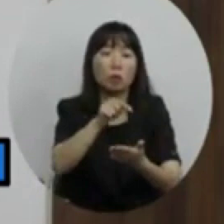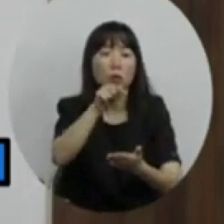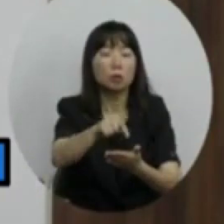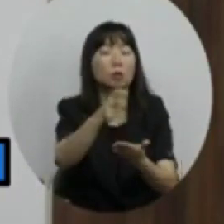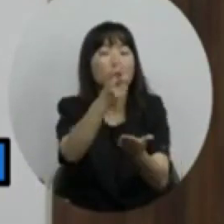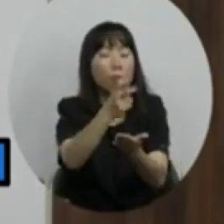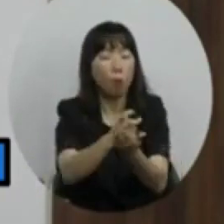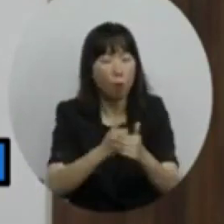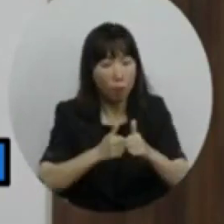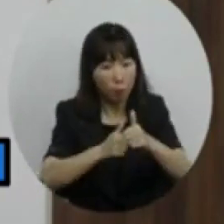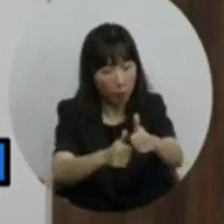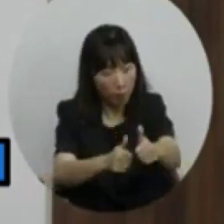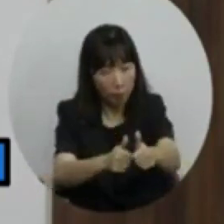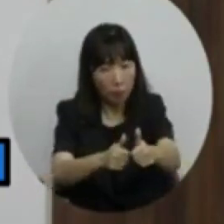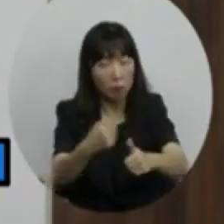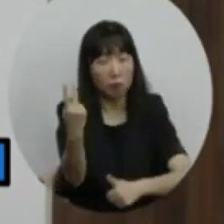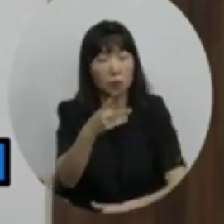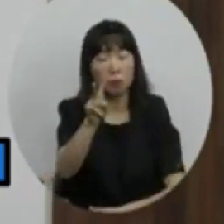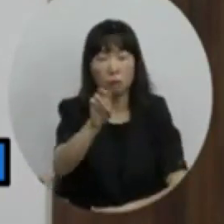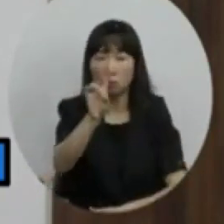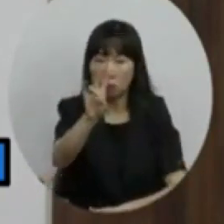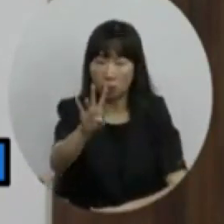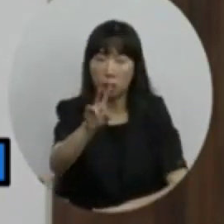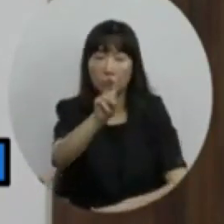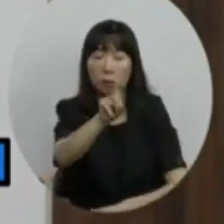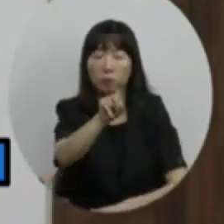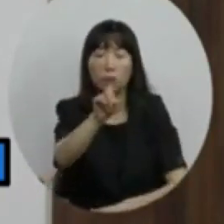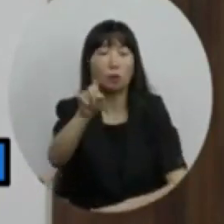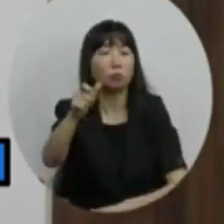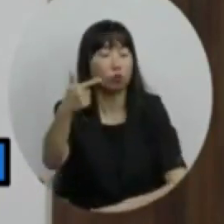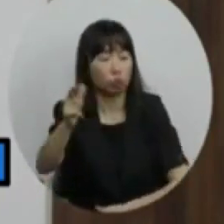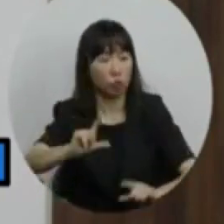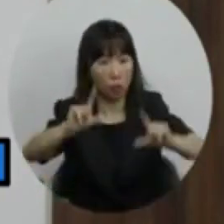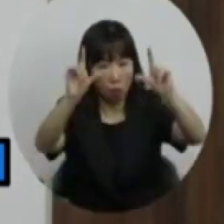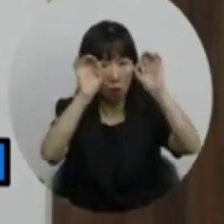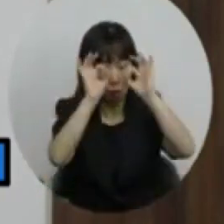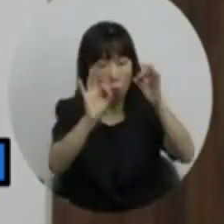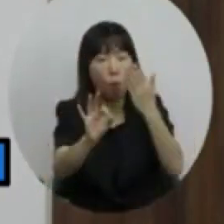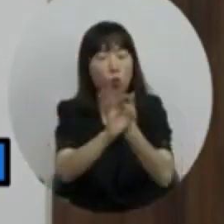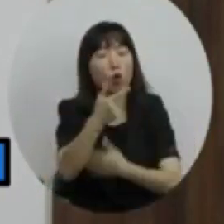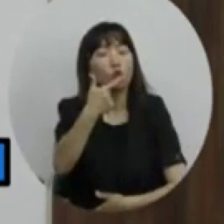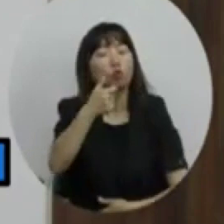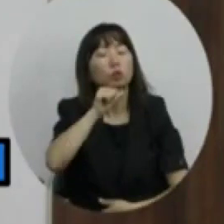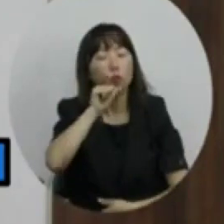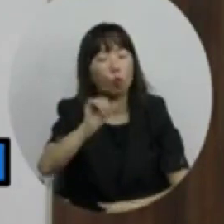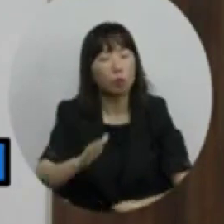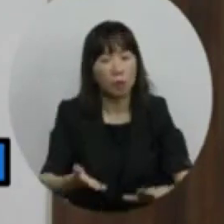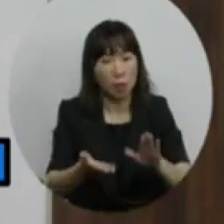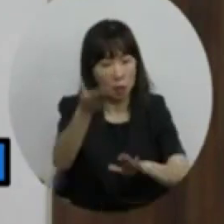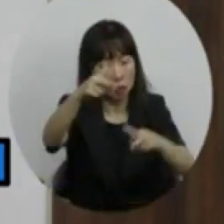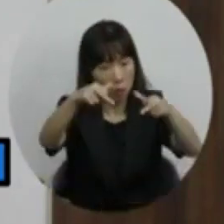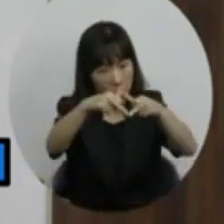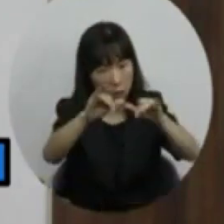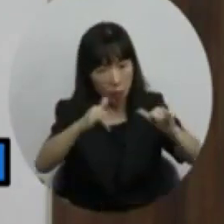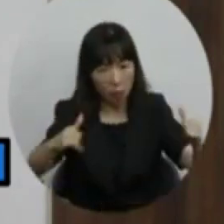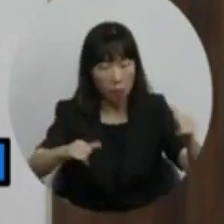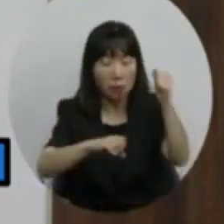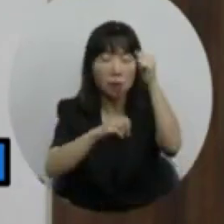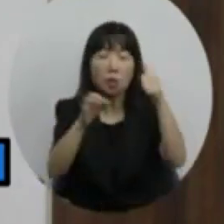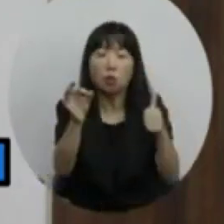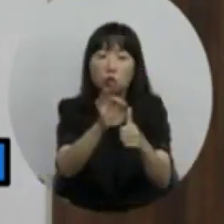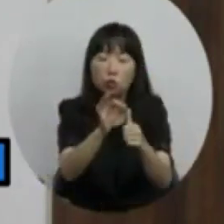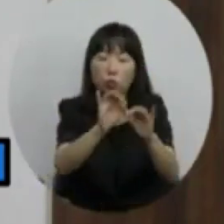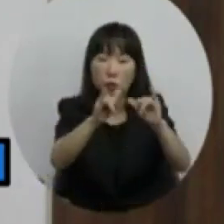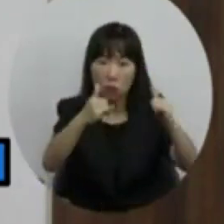개정 2023년 11월 16일에 보면 65세 이상의 사람, 장애인 및